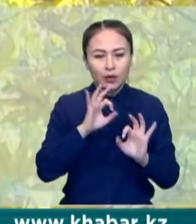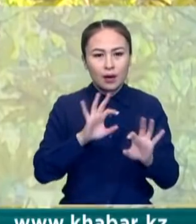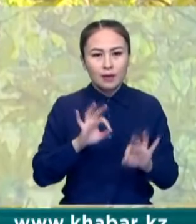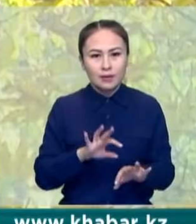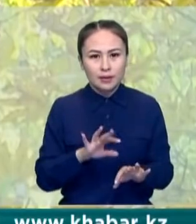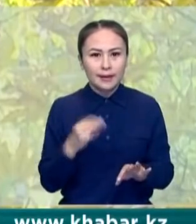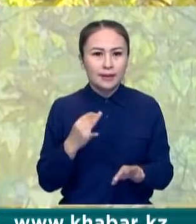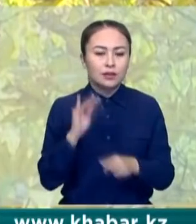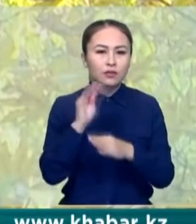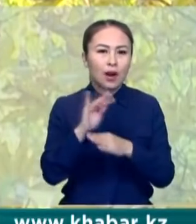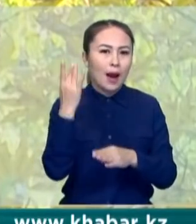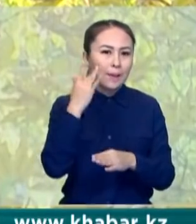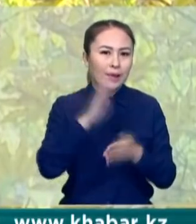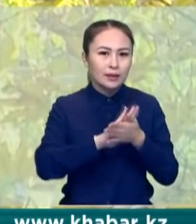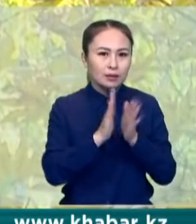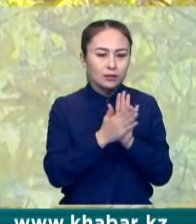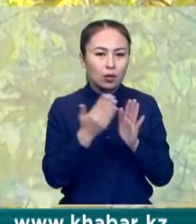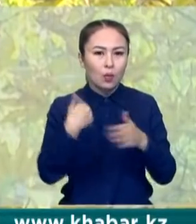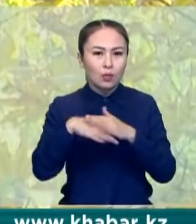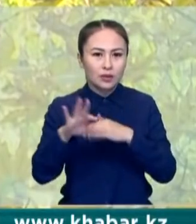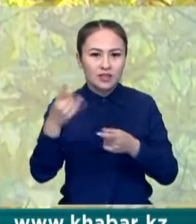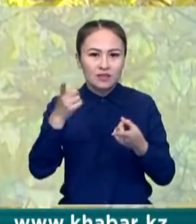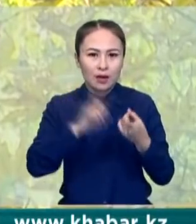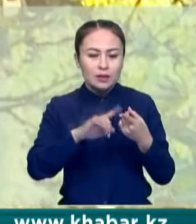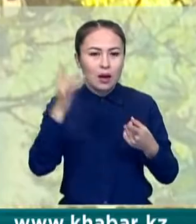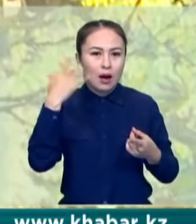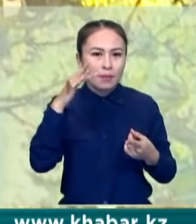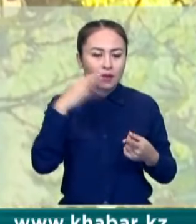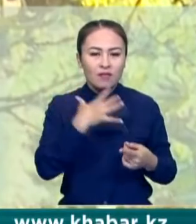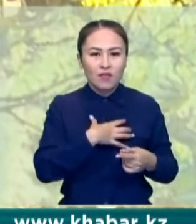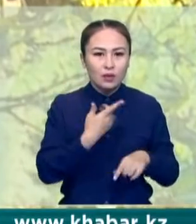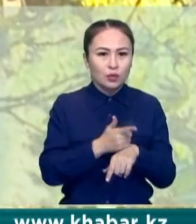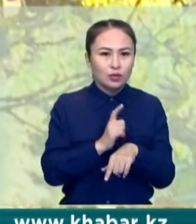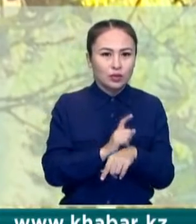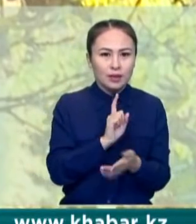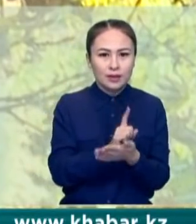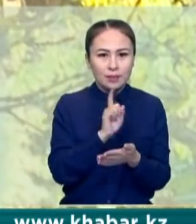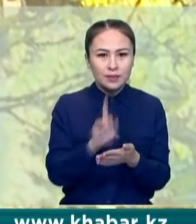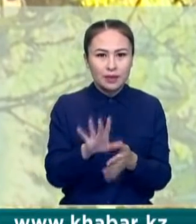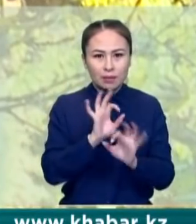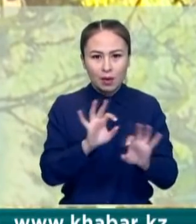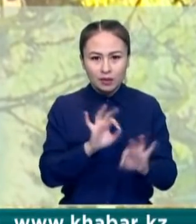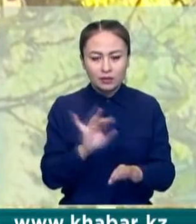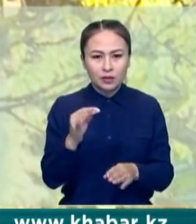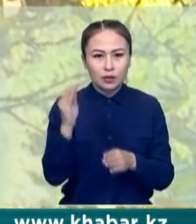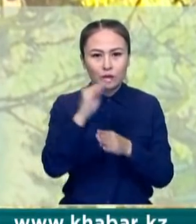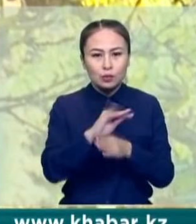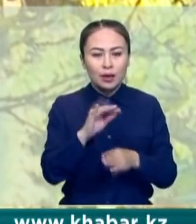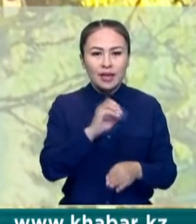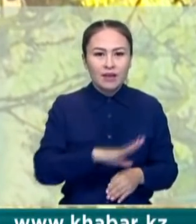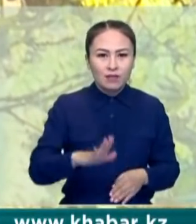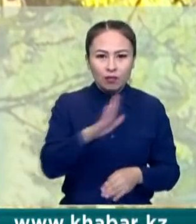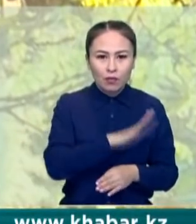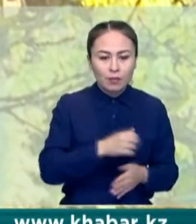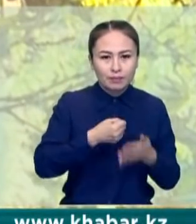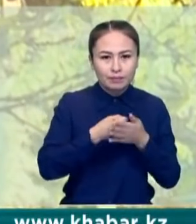көрсетілген. Америка келісімнен шығу арқылы оның АҚШ-қа аса маңызды емес екенін байқатты. Енді қазір Еуропаға